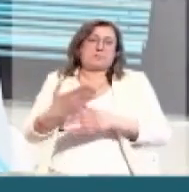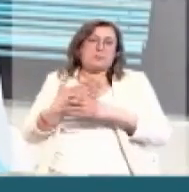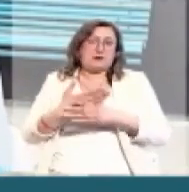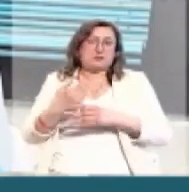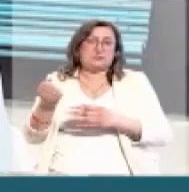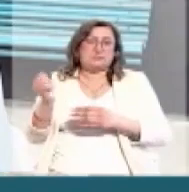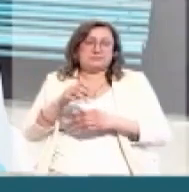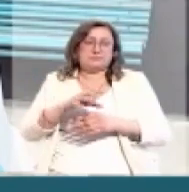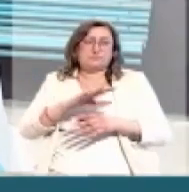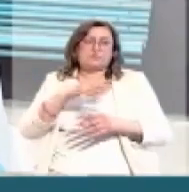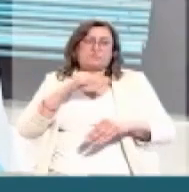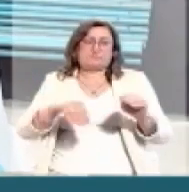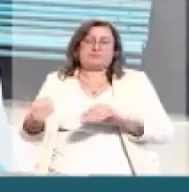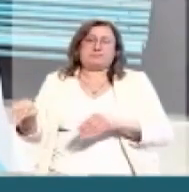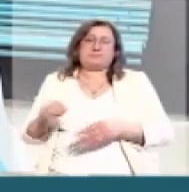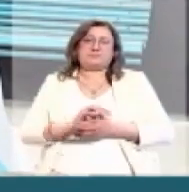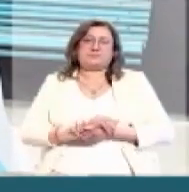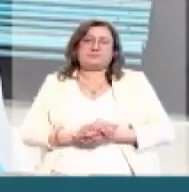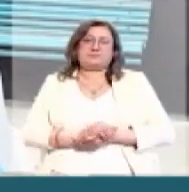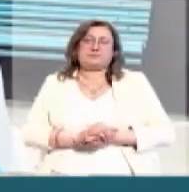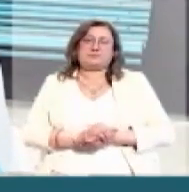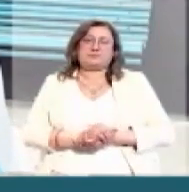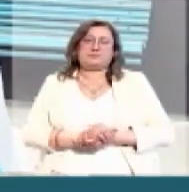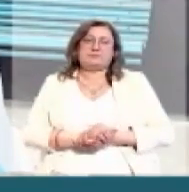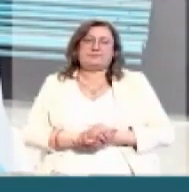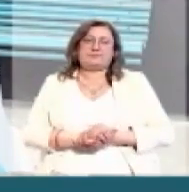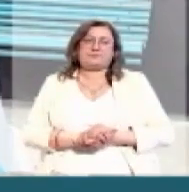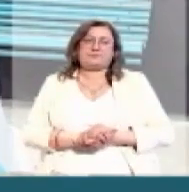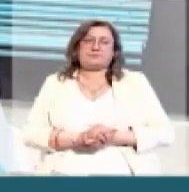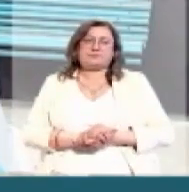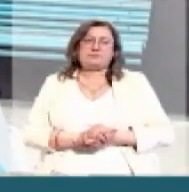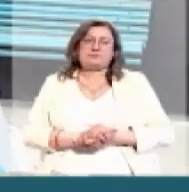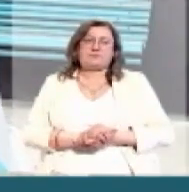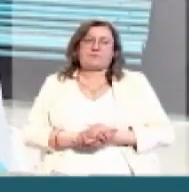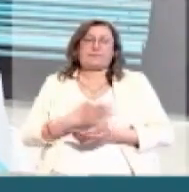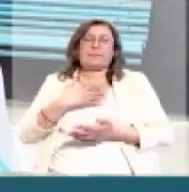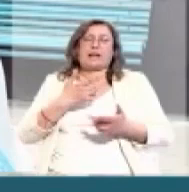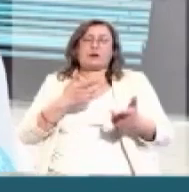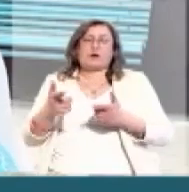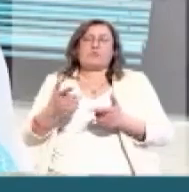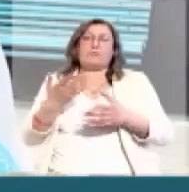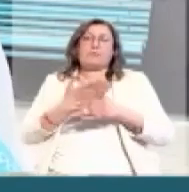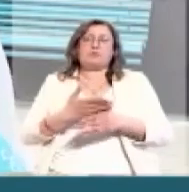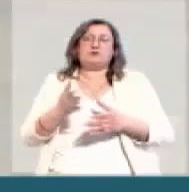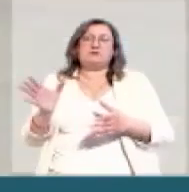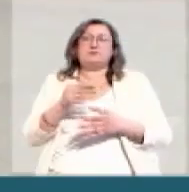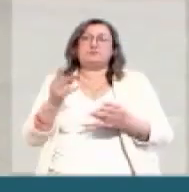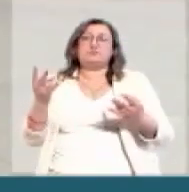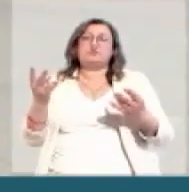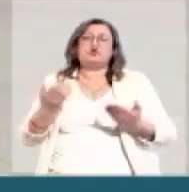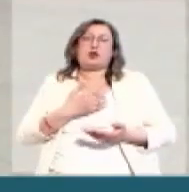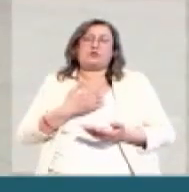мүмкіндігіміз жеткенше сол кісілердің әрқайсысының жаңағы уәждерін қанағат еттіруге тырыстық.